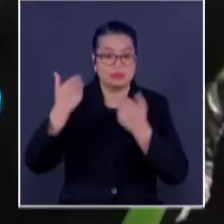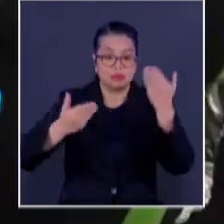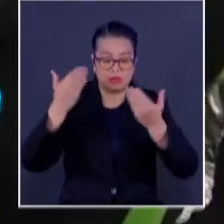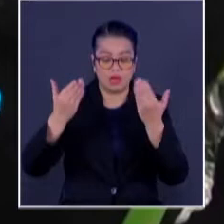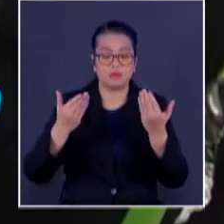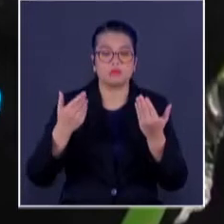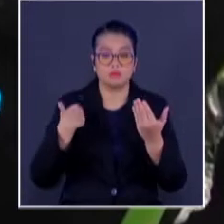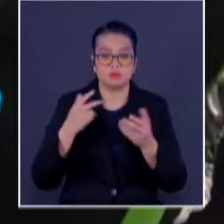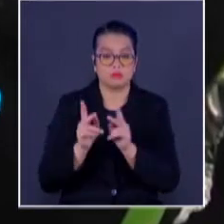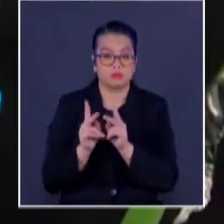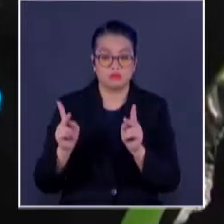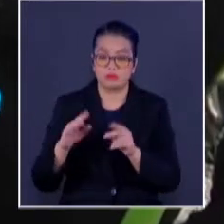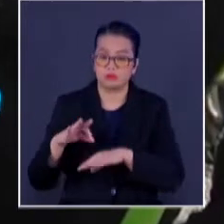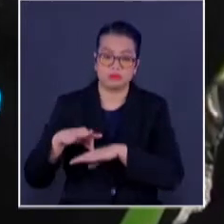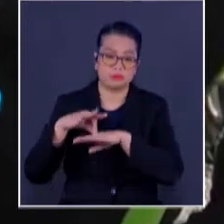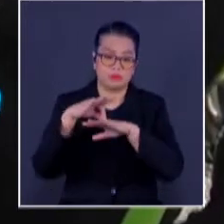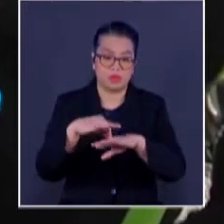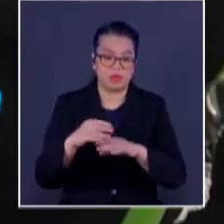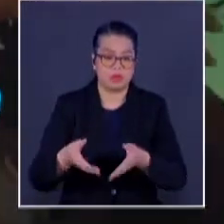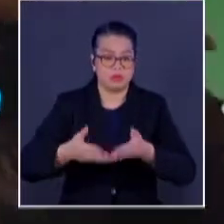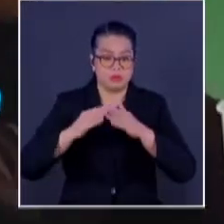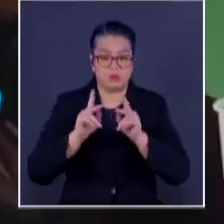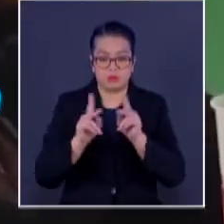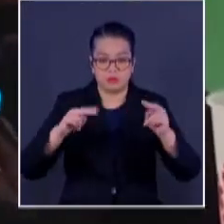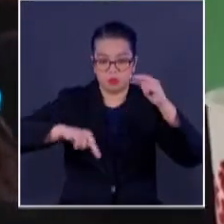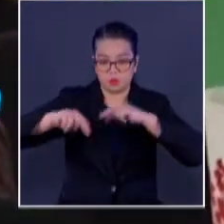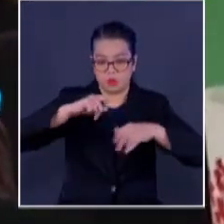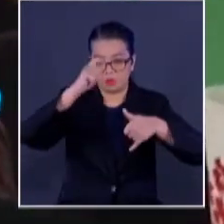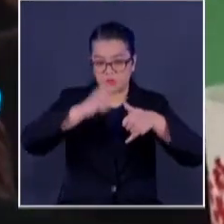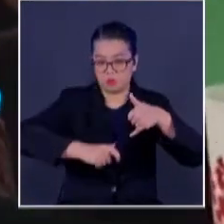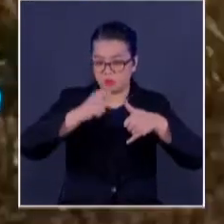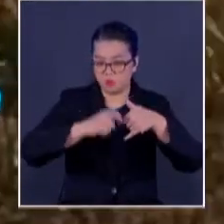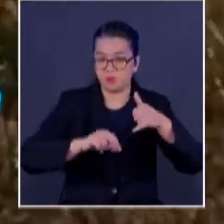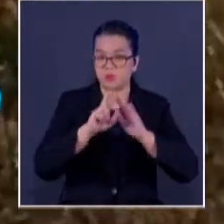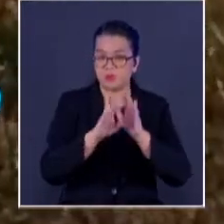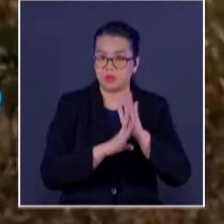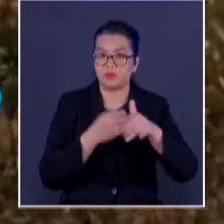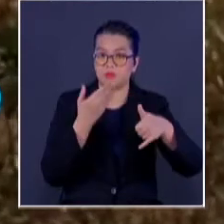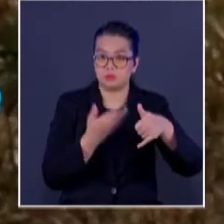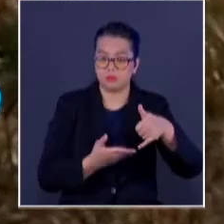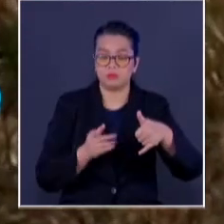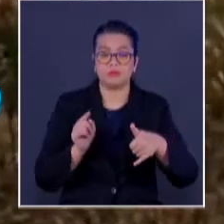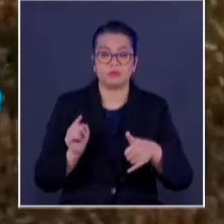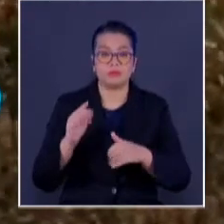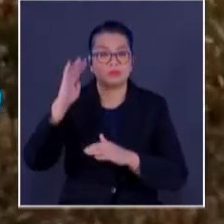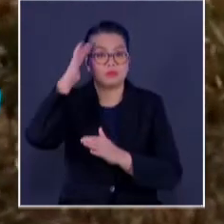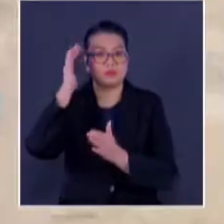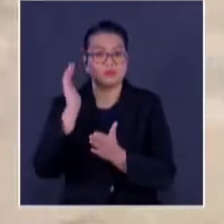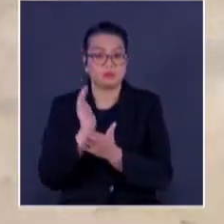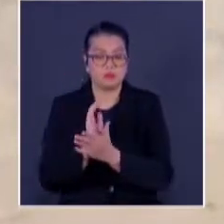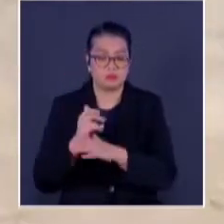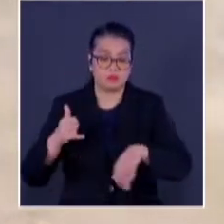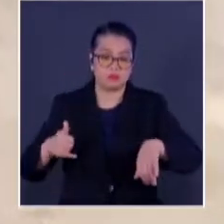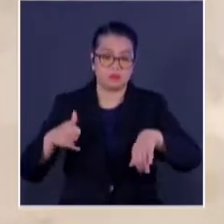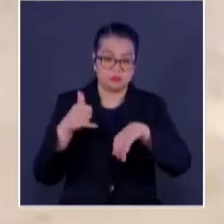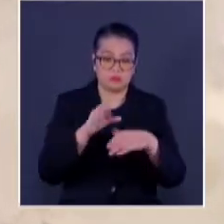มีการแต่งตั้งคณะกรรมการสอบวินัยต่อไปขณะที่ผู้กำกับการสภ.ห้วยเม็กกล่าวว่าตำรวจได้ลง